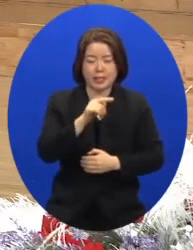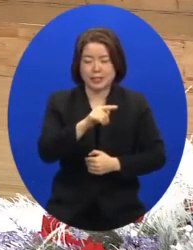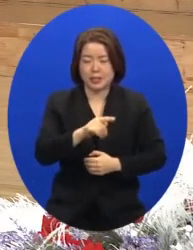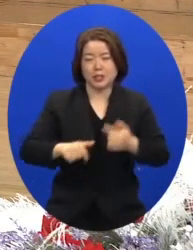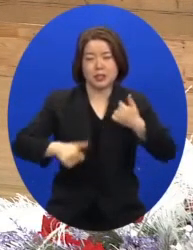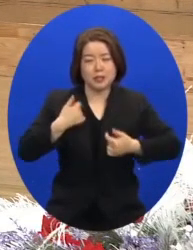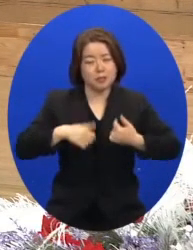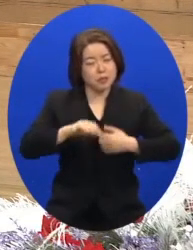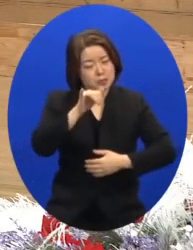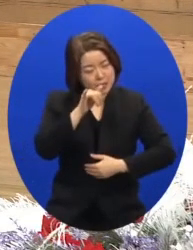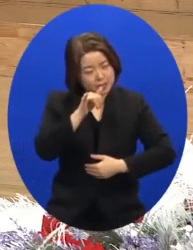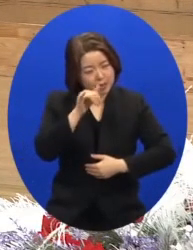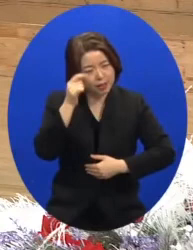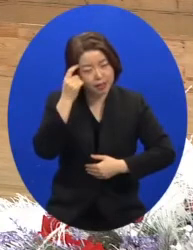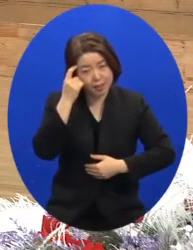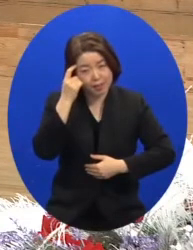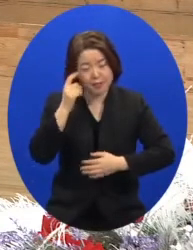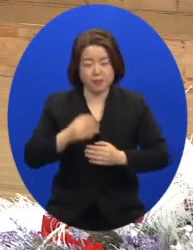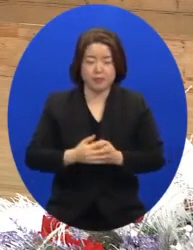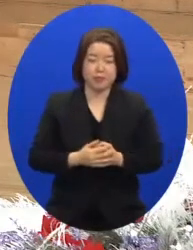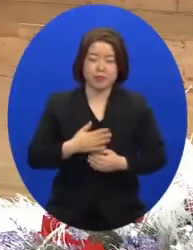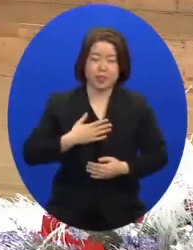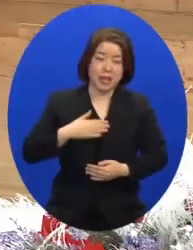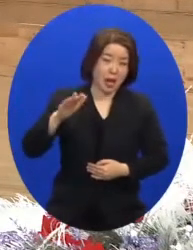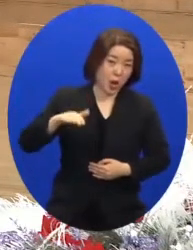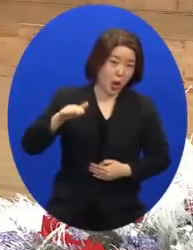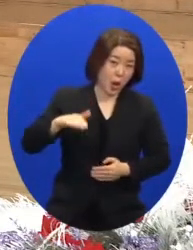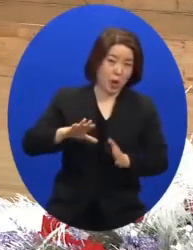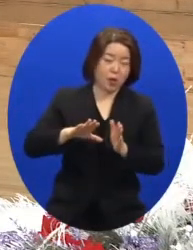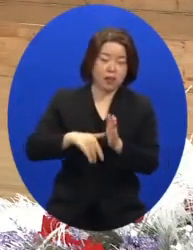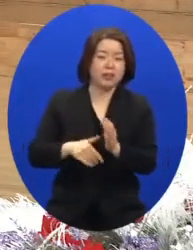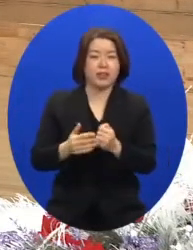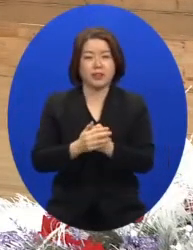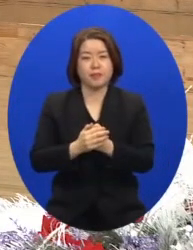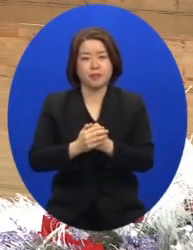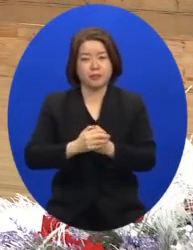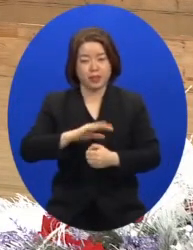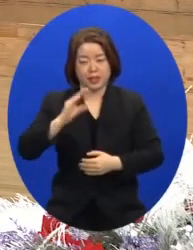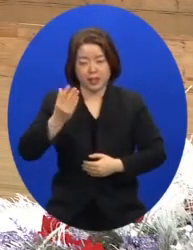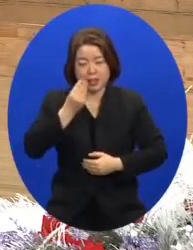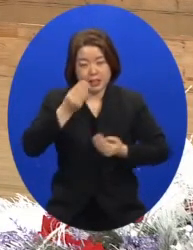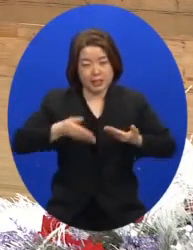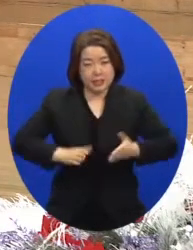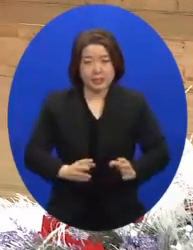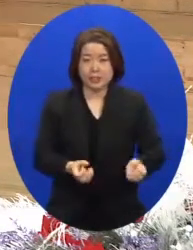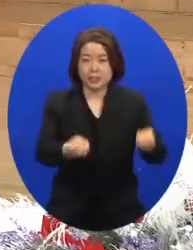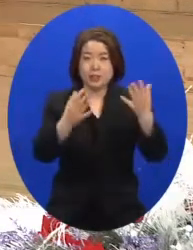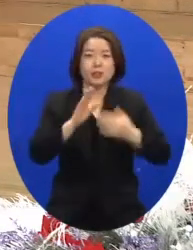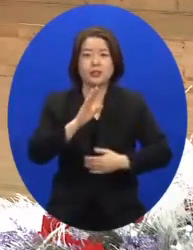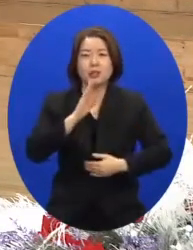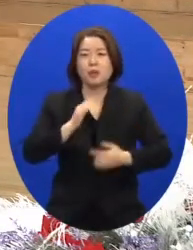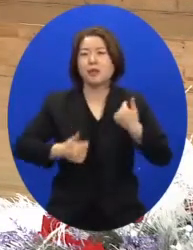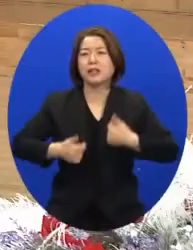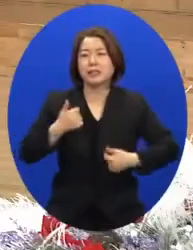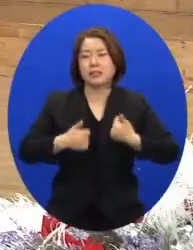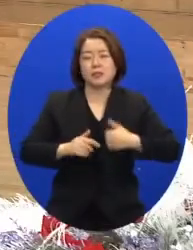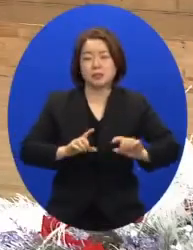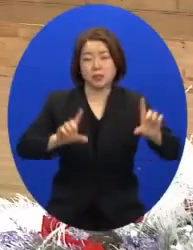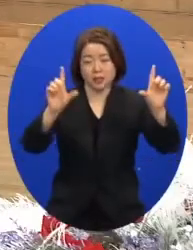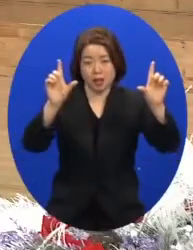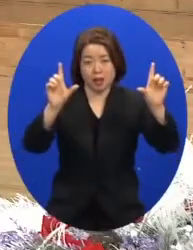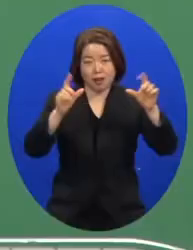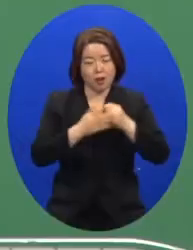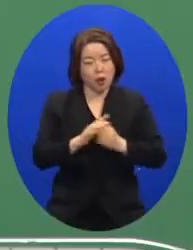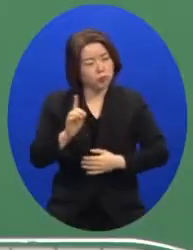겁니다 어릴때 어릴 때는 성탄 저는 정말 기쁜 날이었습니다 무슨 까닭인지 잘 알지